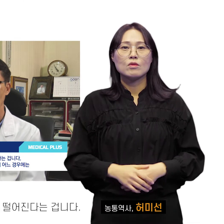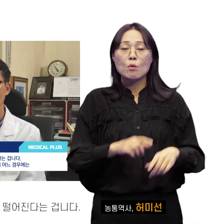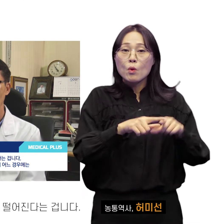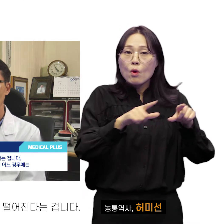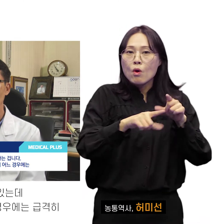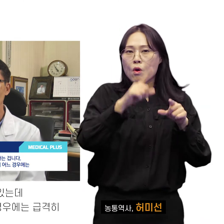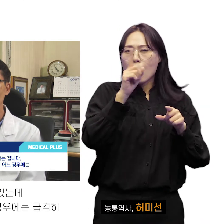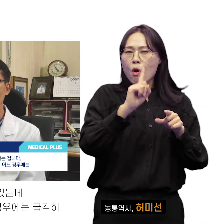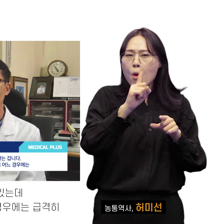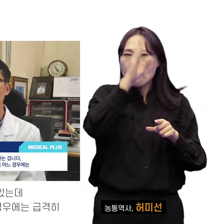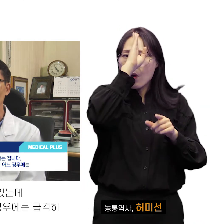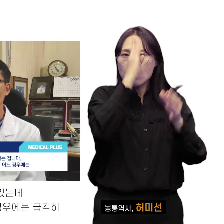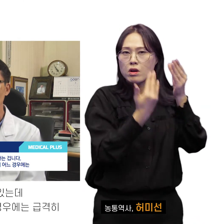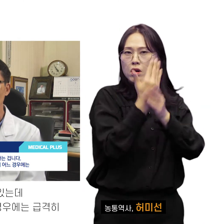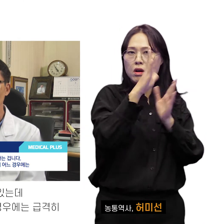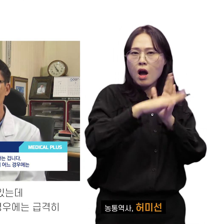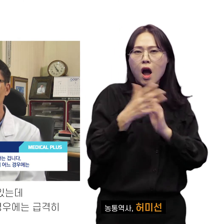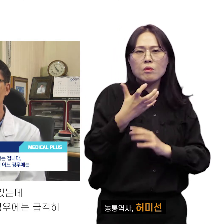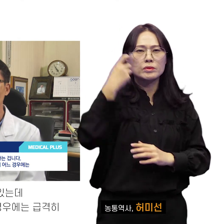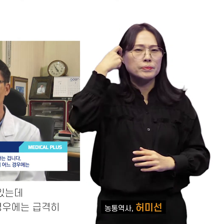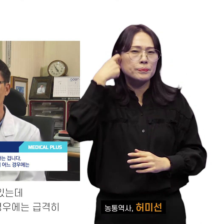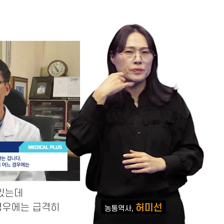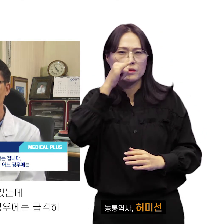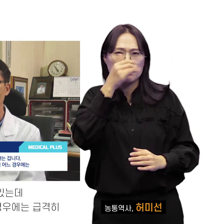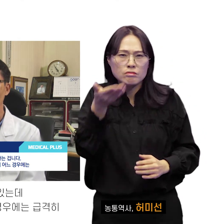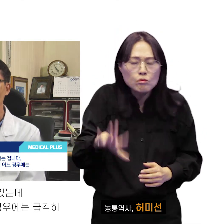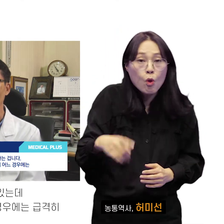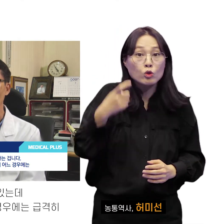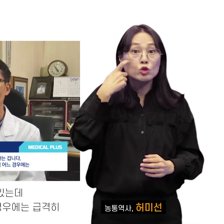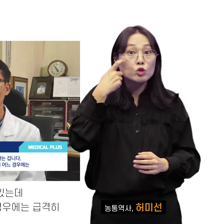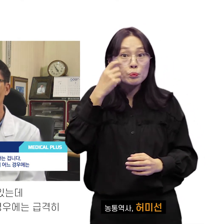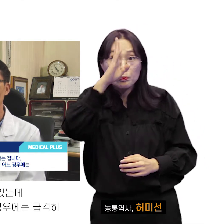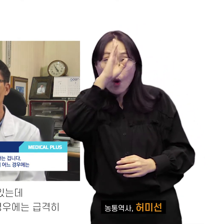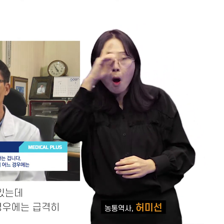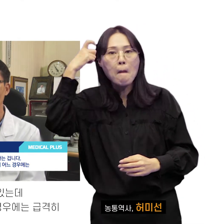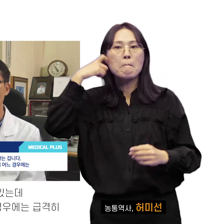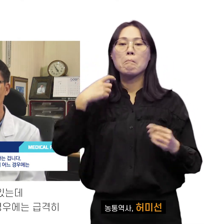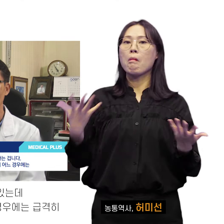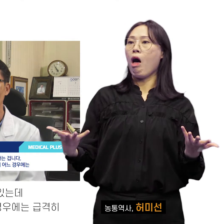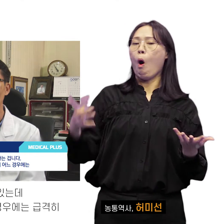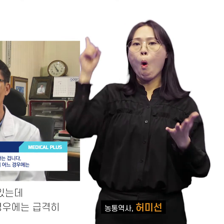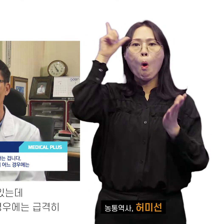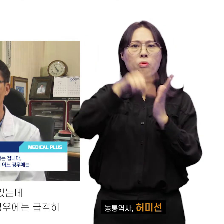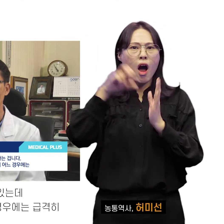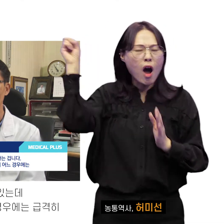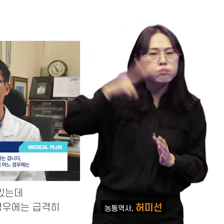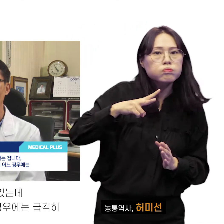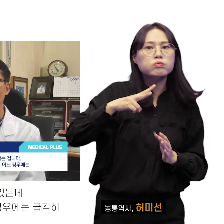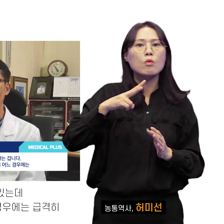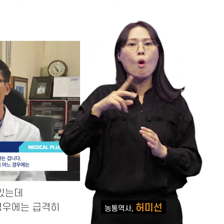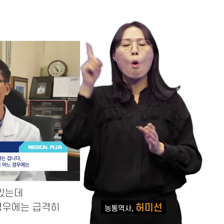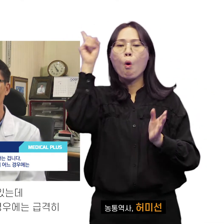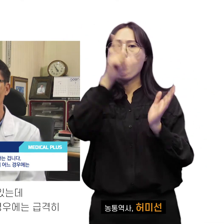겁니다. 흔히들 어떤 병이 있을 때는 통증이 있는데 이 망막 혈관 폐쇄는 통증